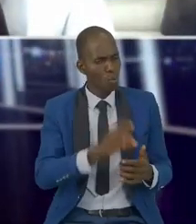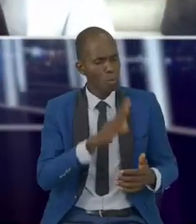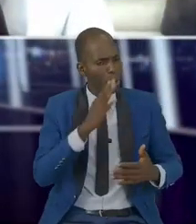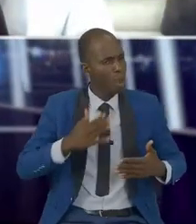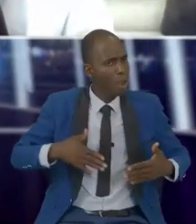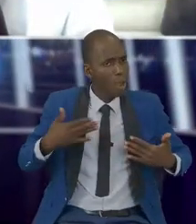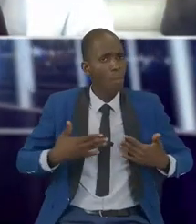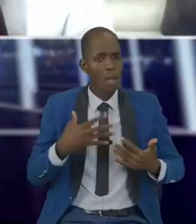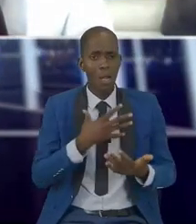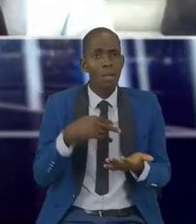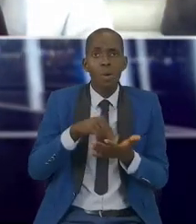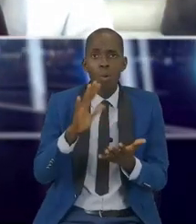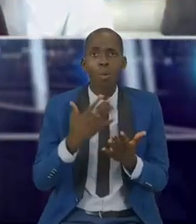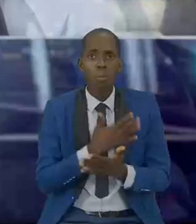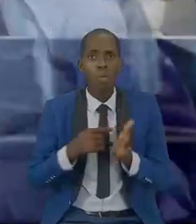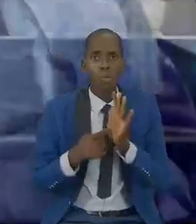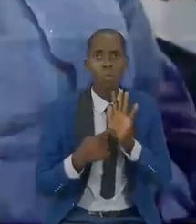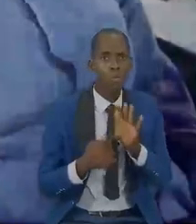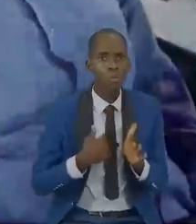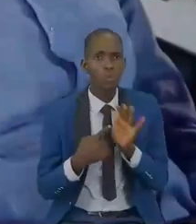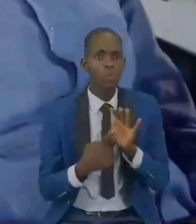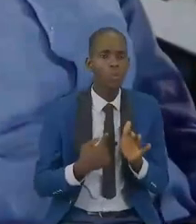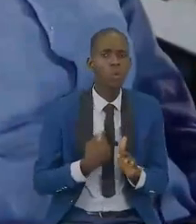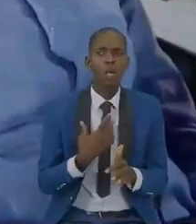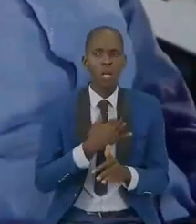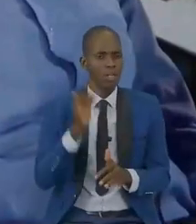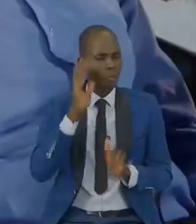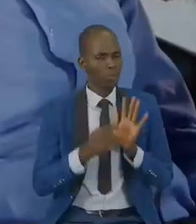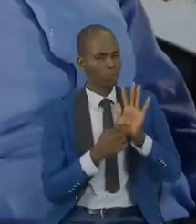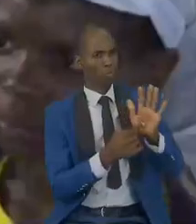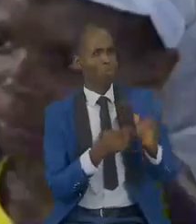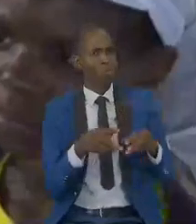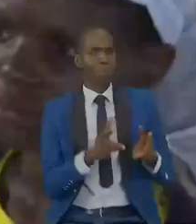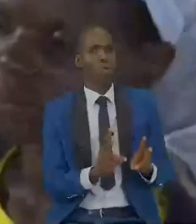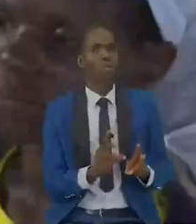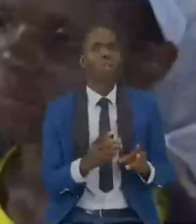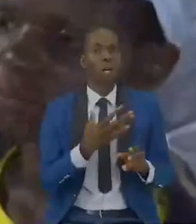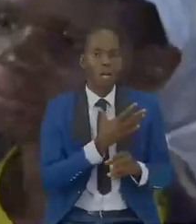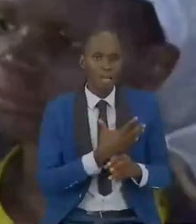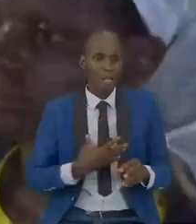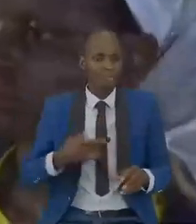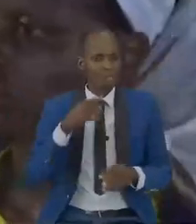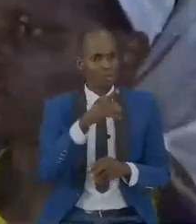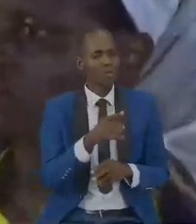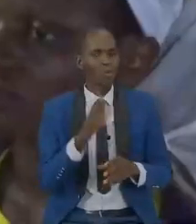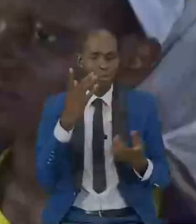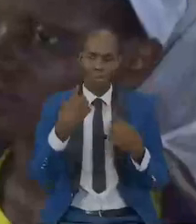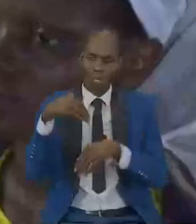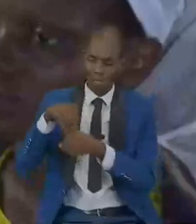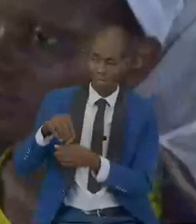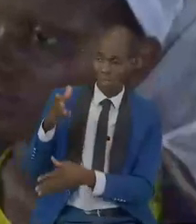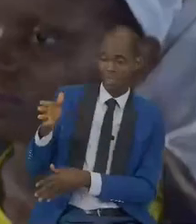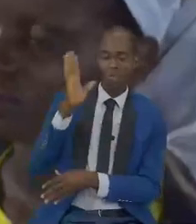bien de choses, je suis venu te le dire. Tu dois en être reconnaissant. Tu as dit, tu as te levé car montre-moi la voie. Je te dis, mais voici la